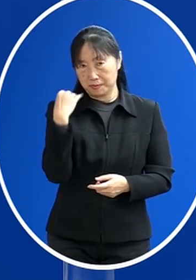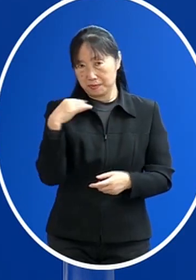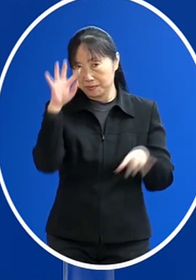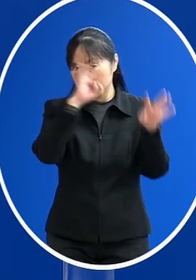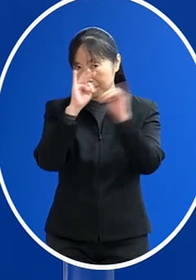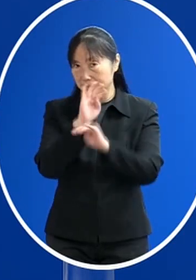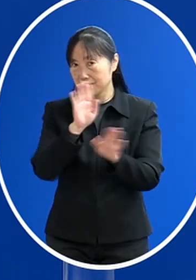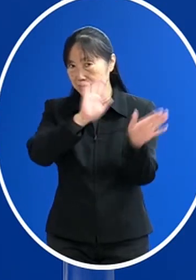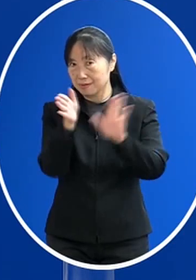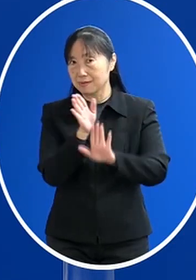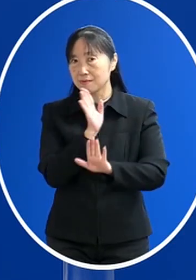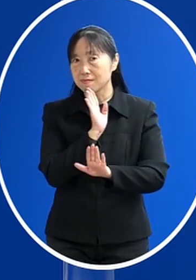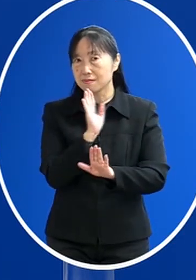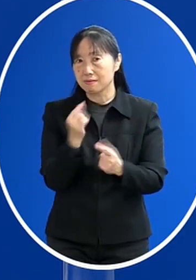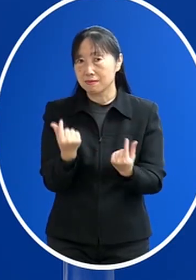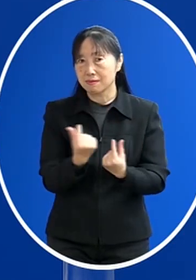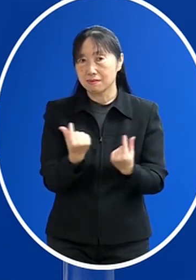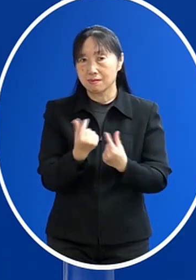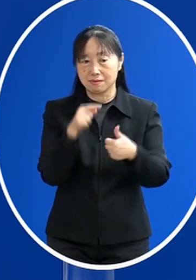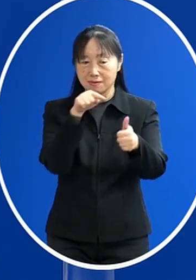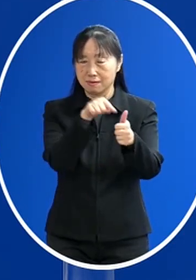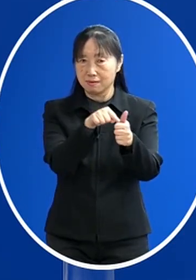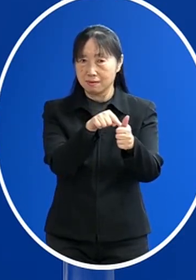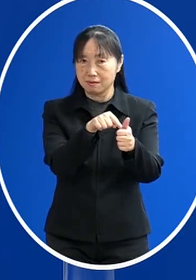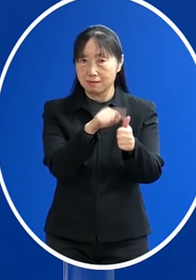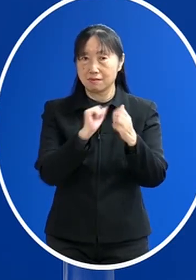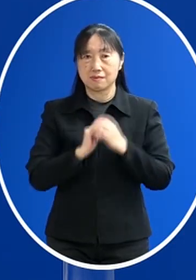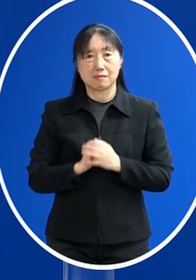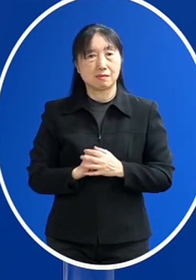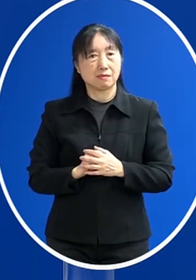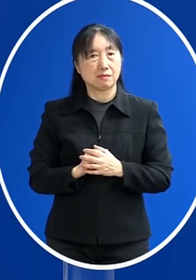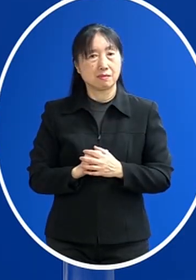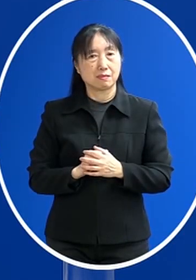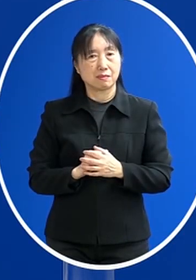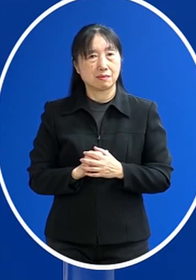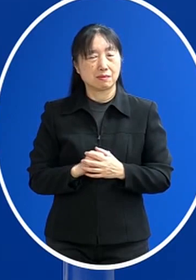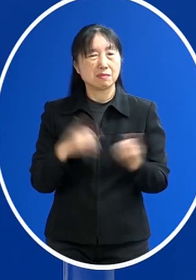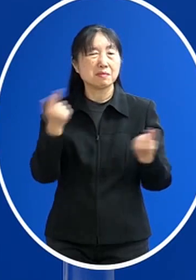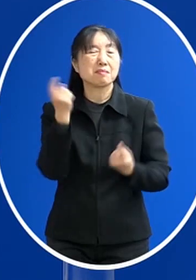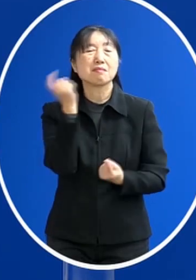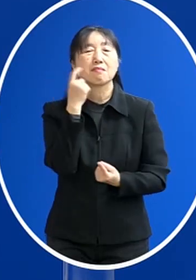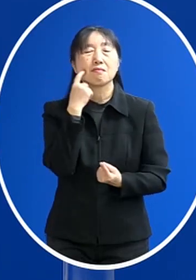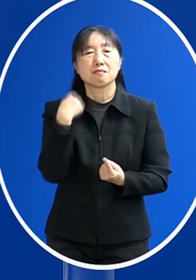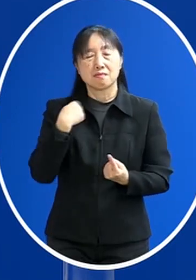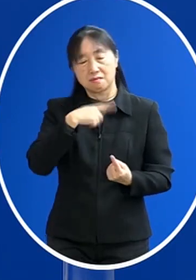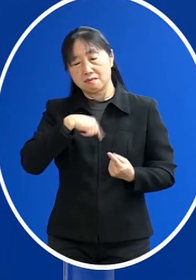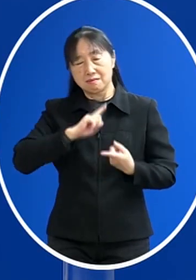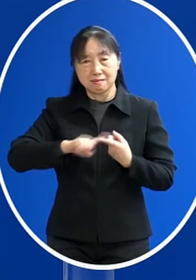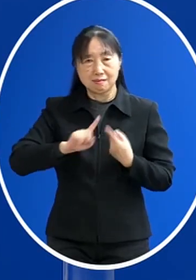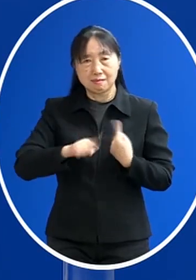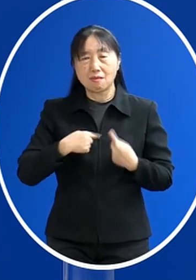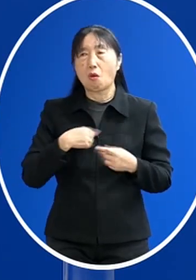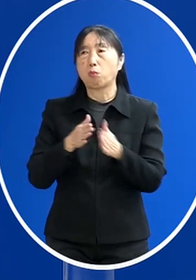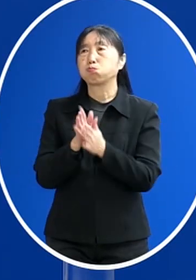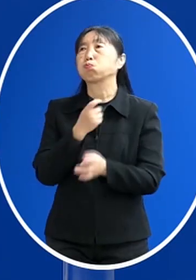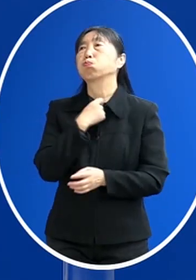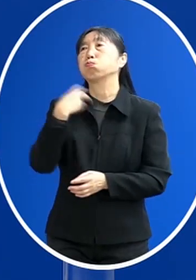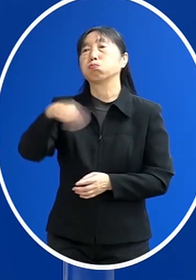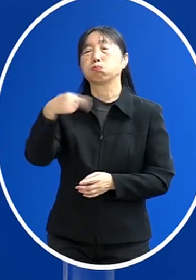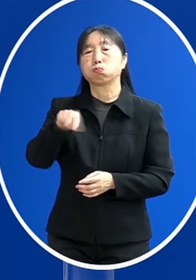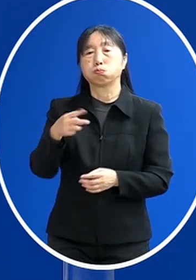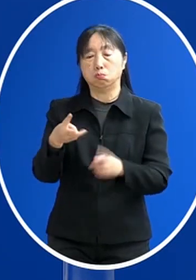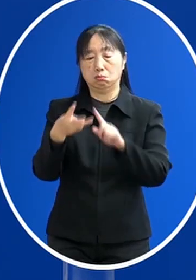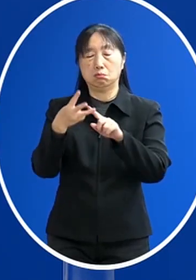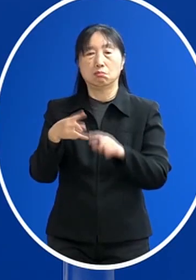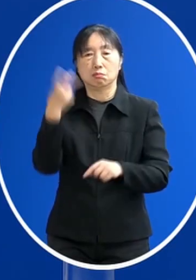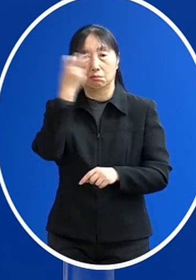是似乎是他应该是。有假装有类似这样的症状，然后要求再采，就采